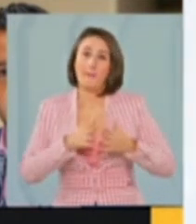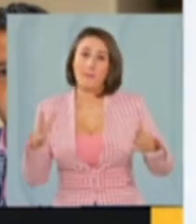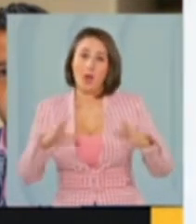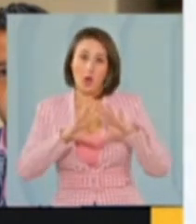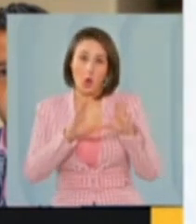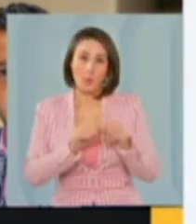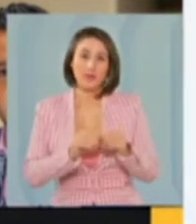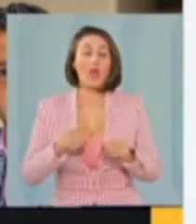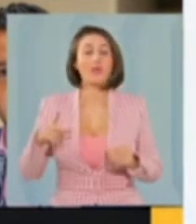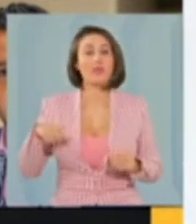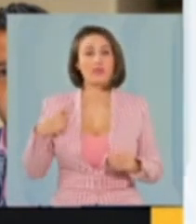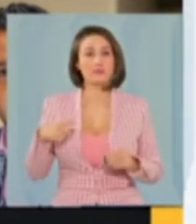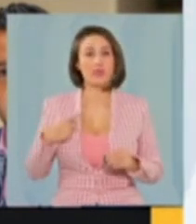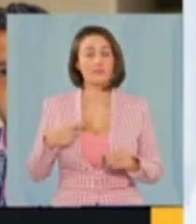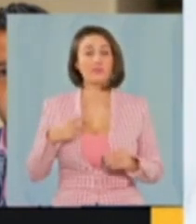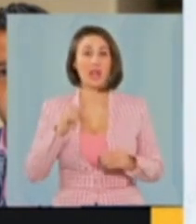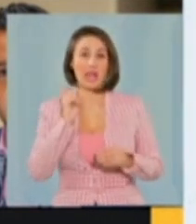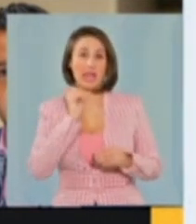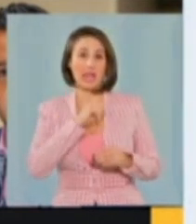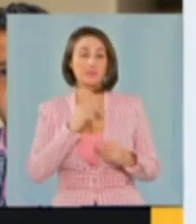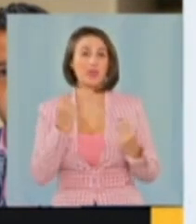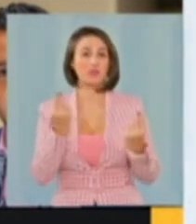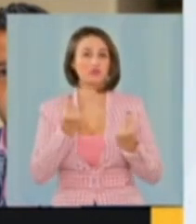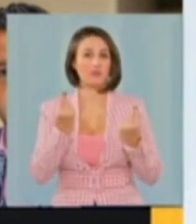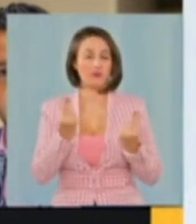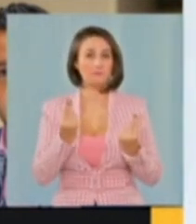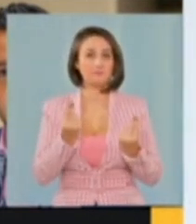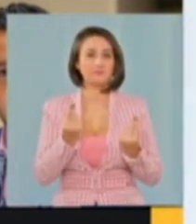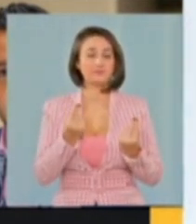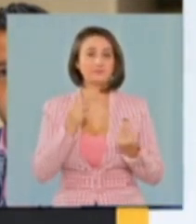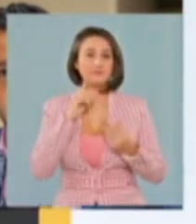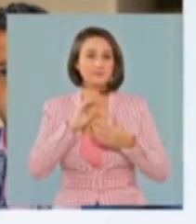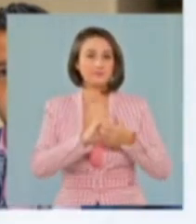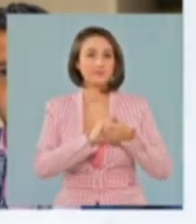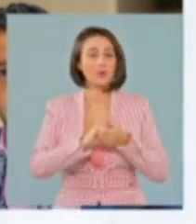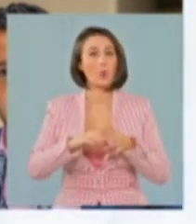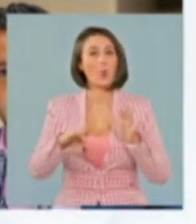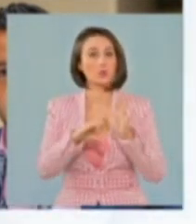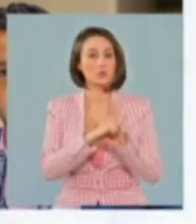României este lipsa unor corelări în Constituție.